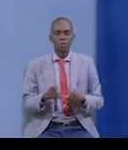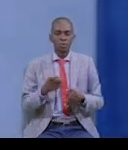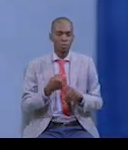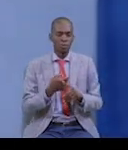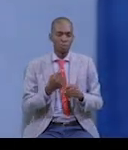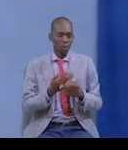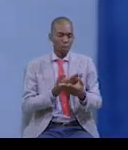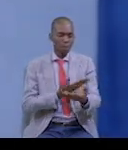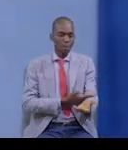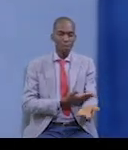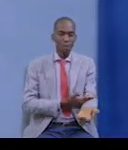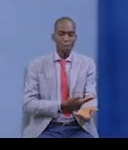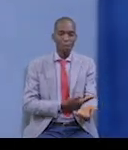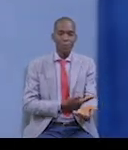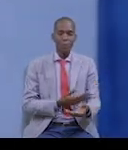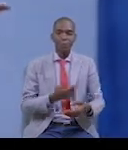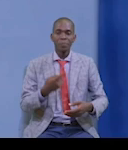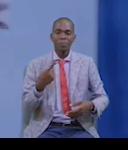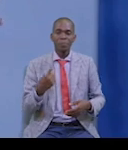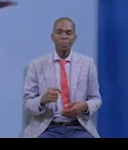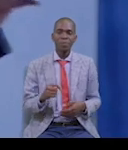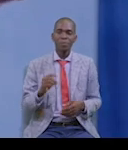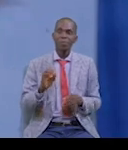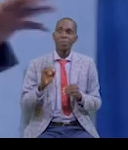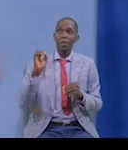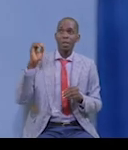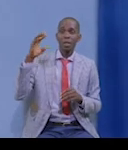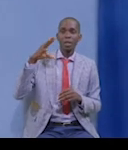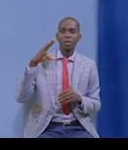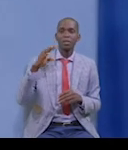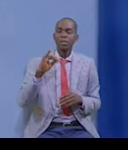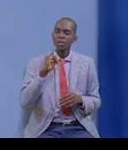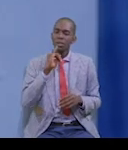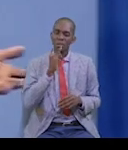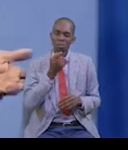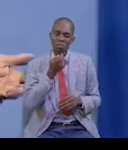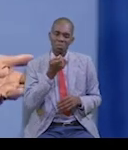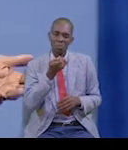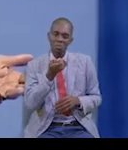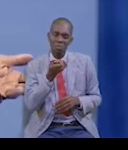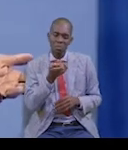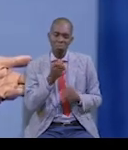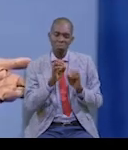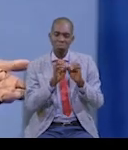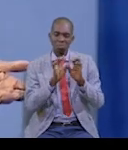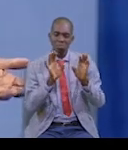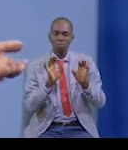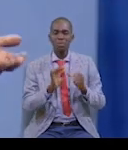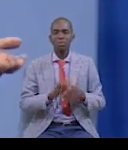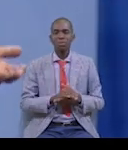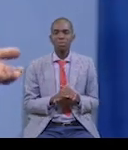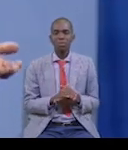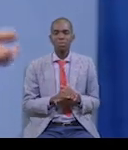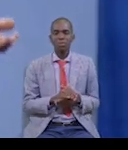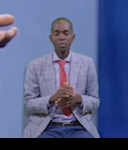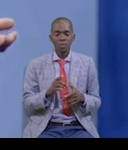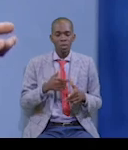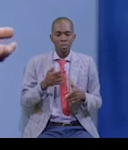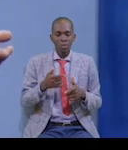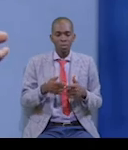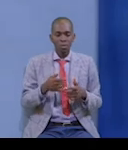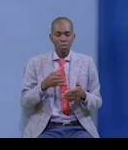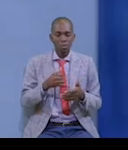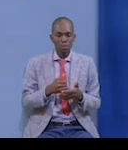ఉదయకాలానికి. The light is a little bit. అలాగే చివరి ఆఖరి గడియ వరకు. Then it goes on